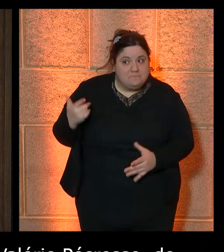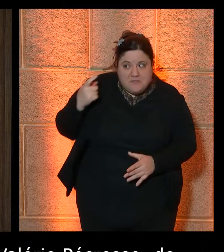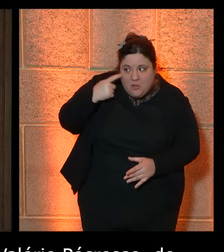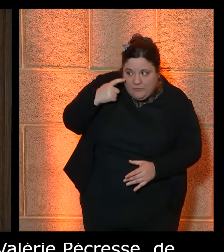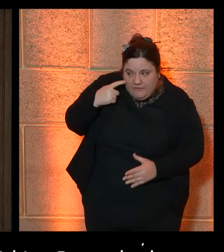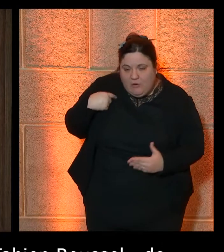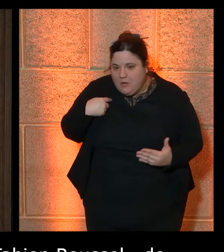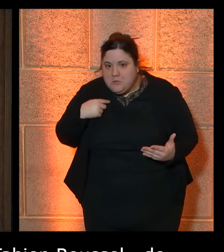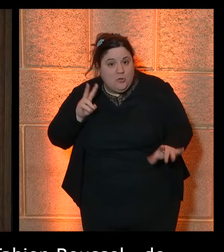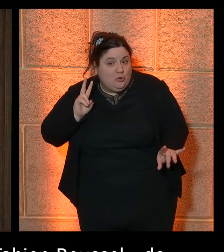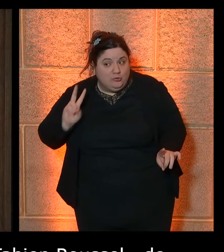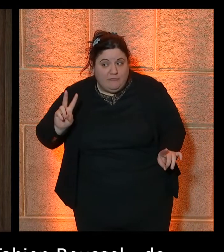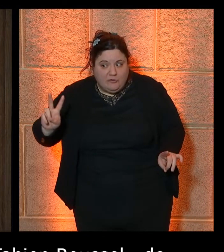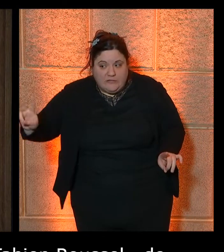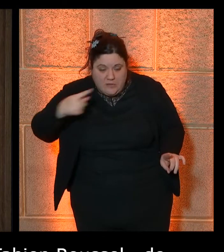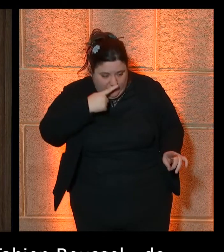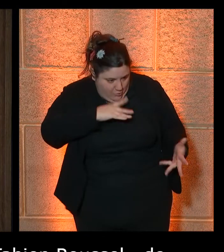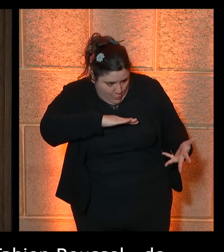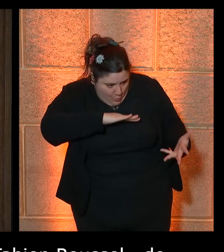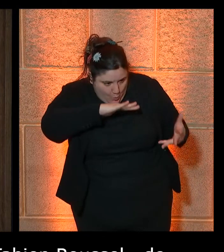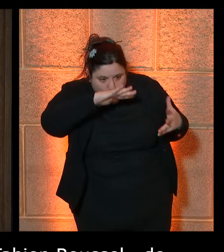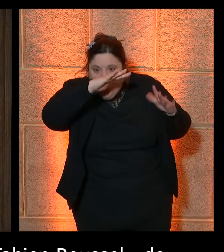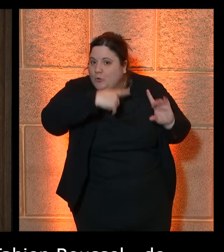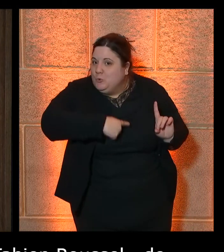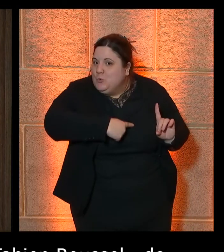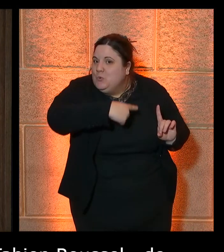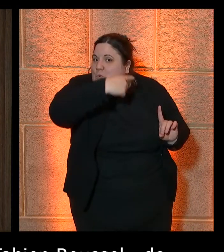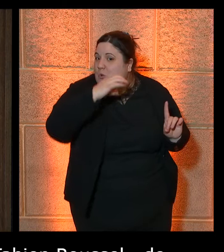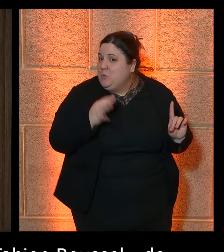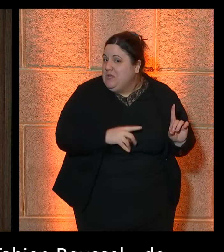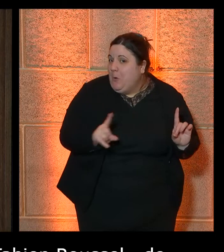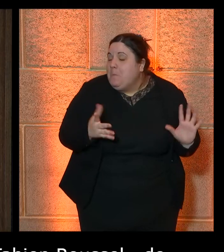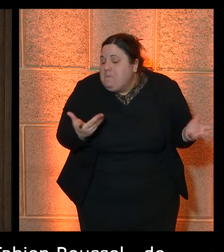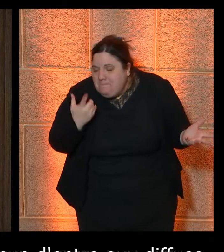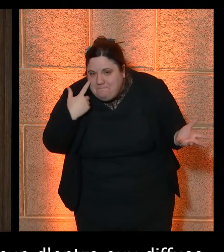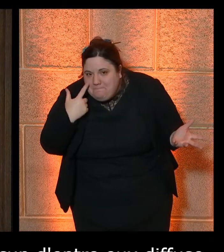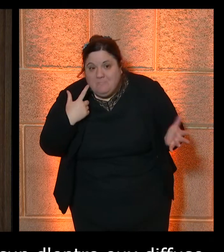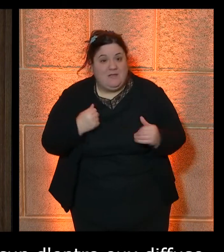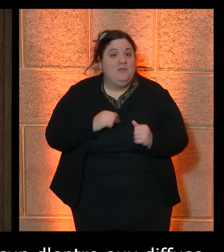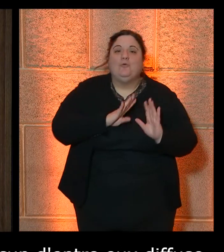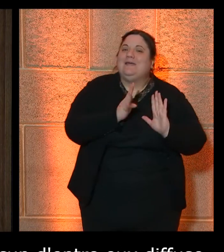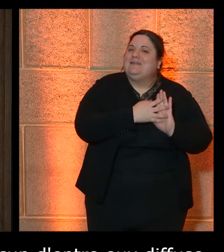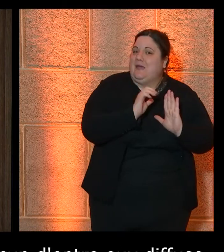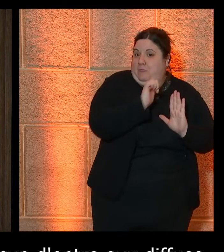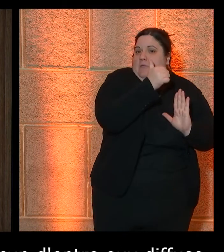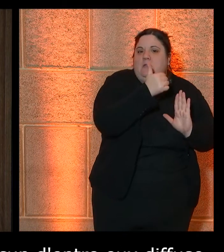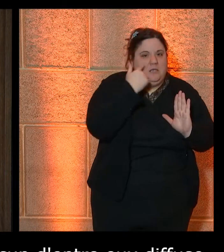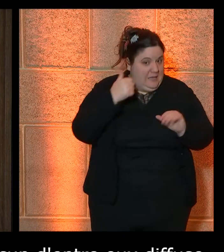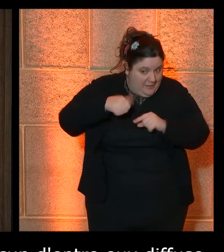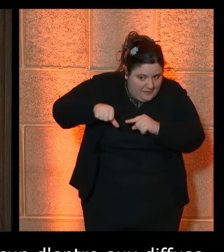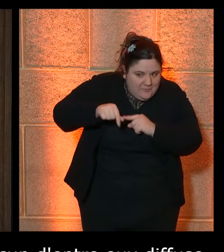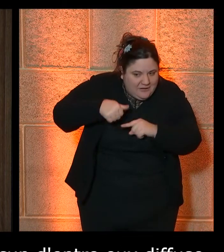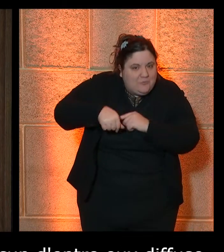si nous progressons sur ce critère et sur les autres donc, qui vont être évalués à partir de la semaine prochaine.